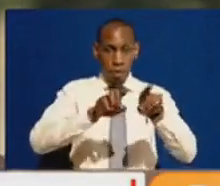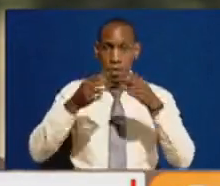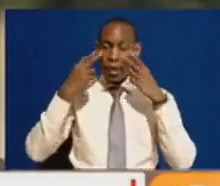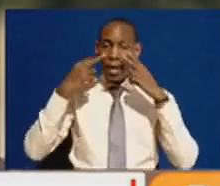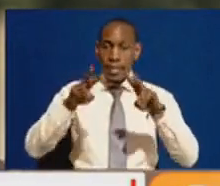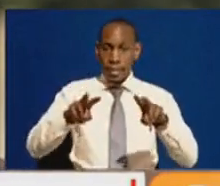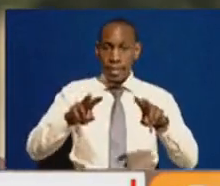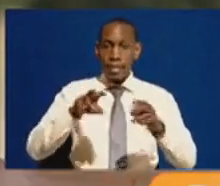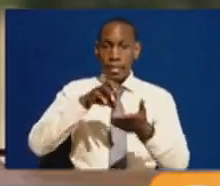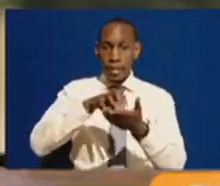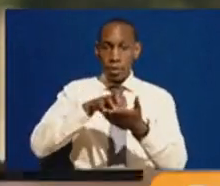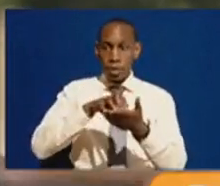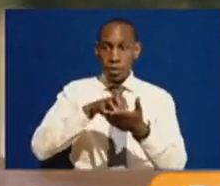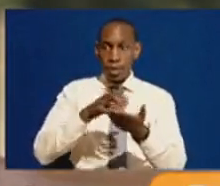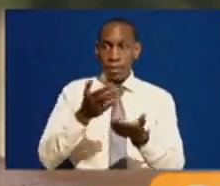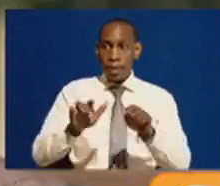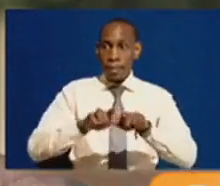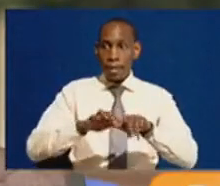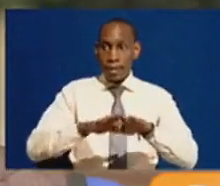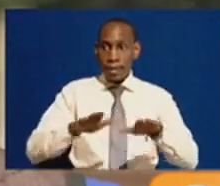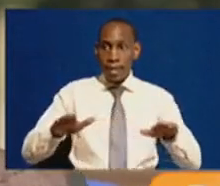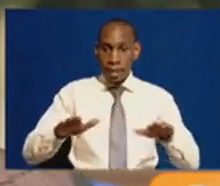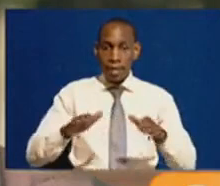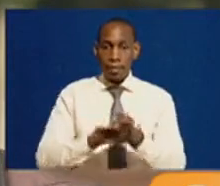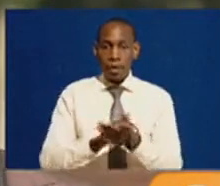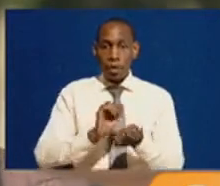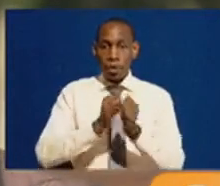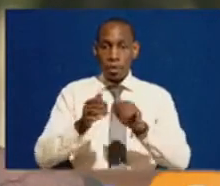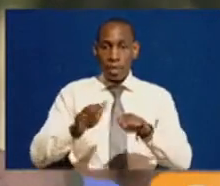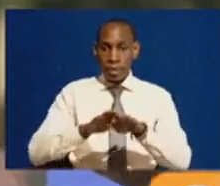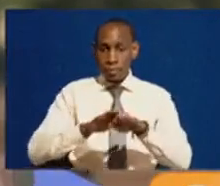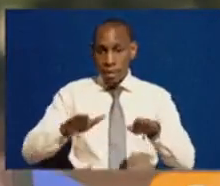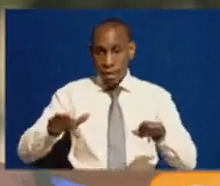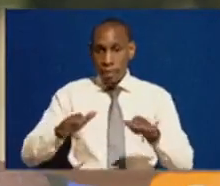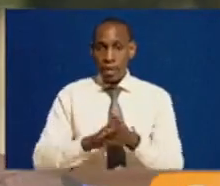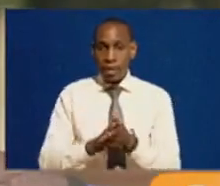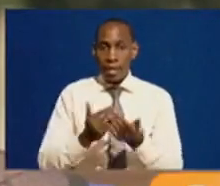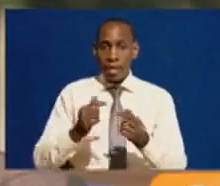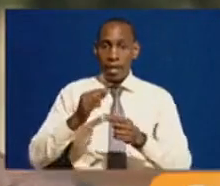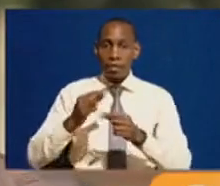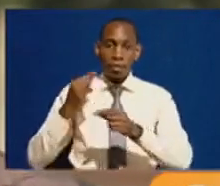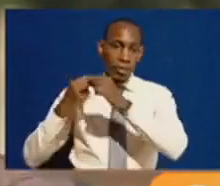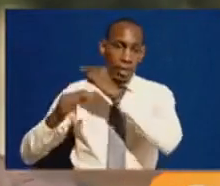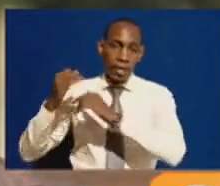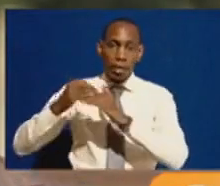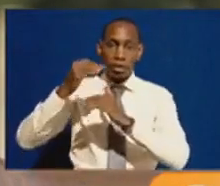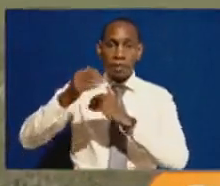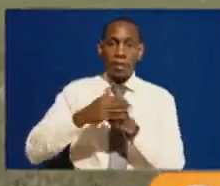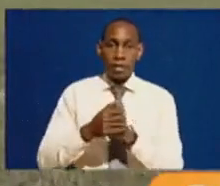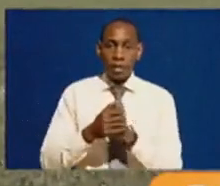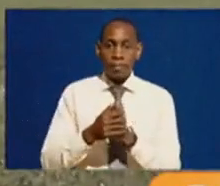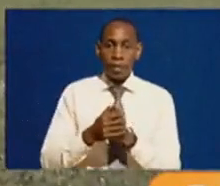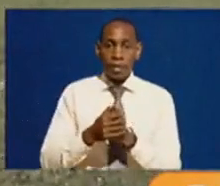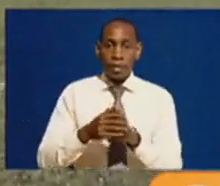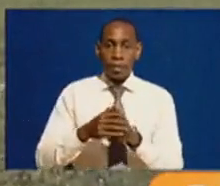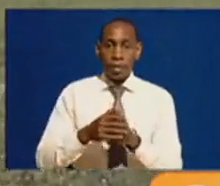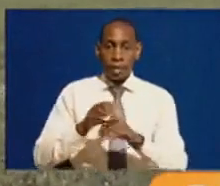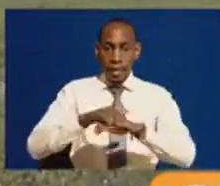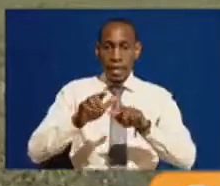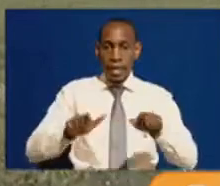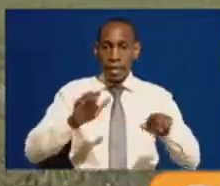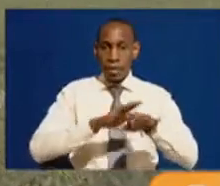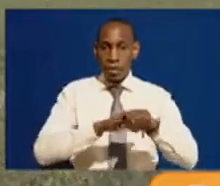vile kunaenda ndo tuone vile kama hii kiwanja inaweza tolewa, hii tafu itolewe iko nyingine, ndo hii generation inakuja iweze kupata kiwanja nzuri. Apart from